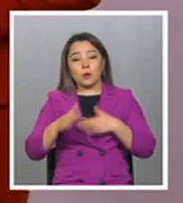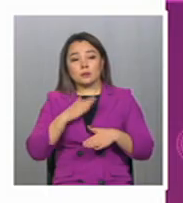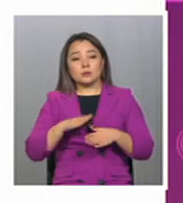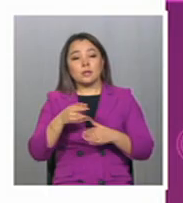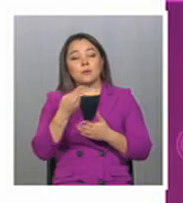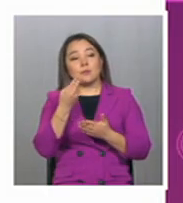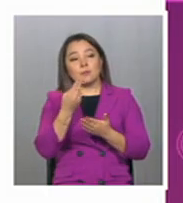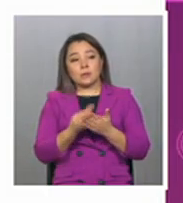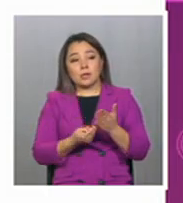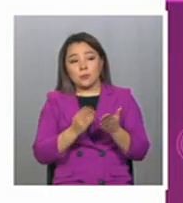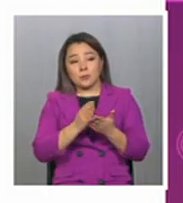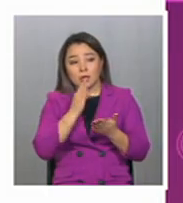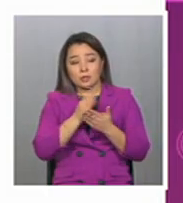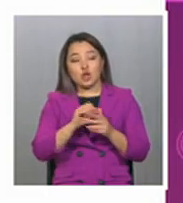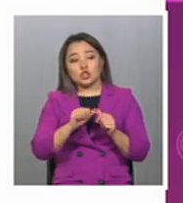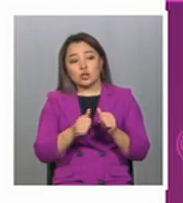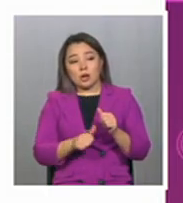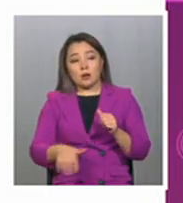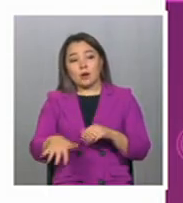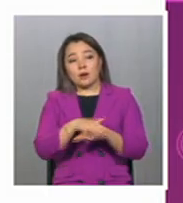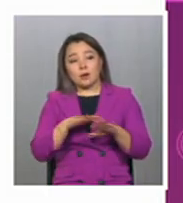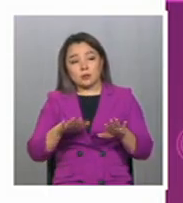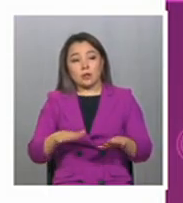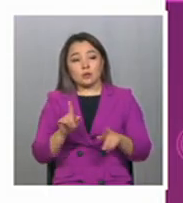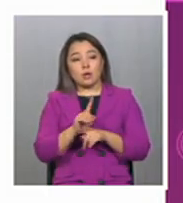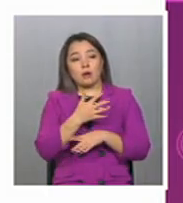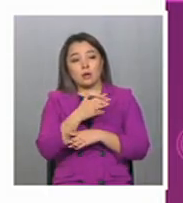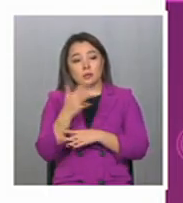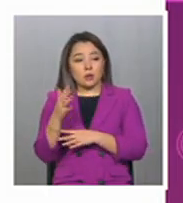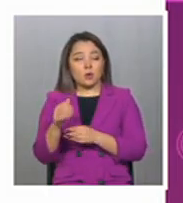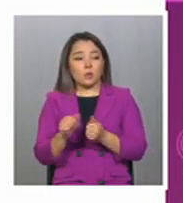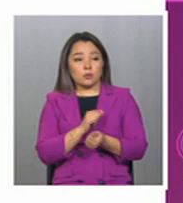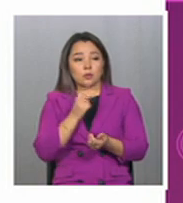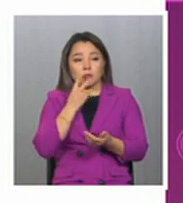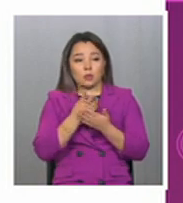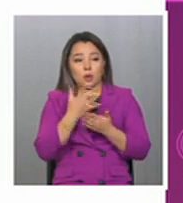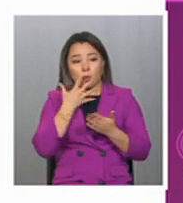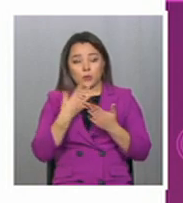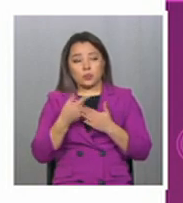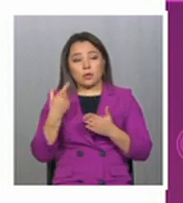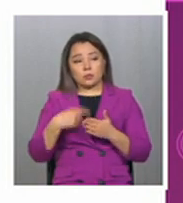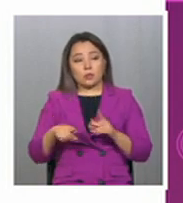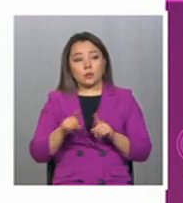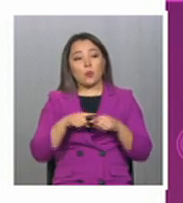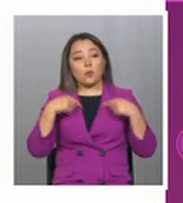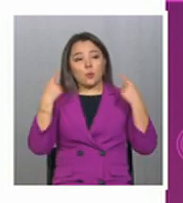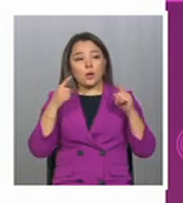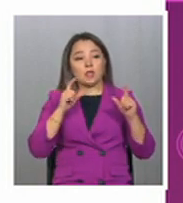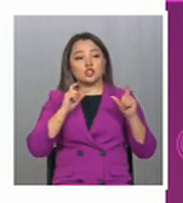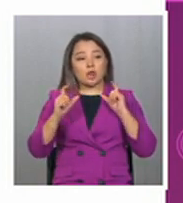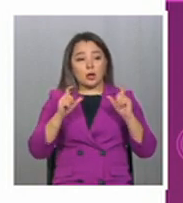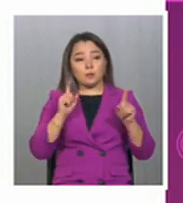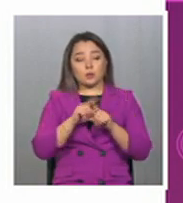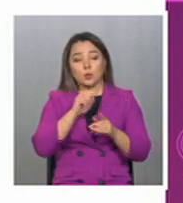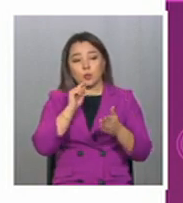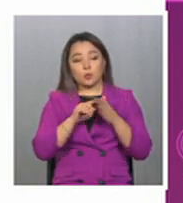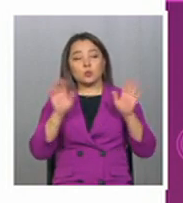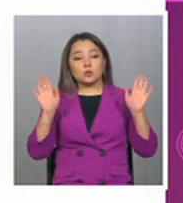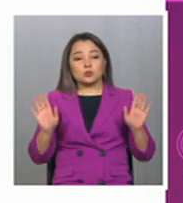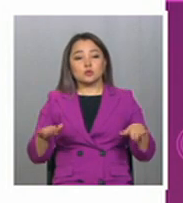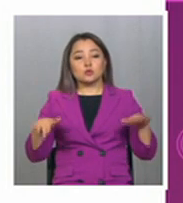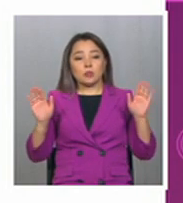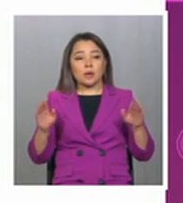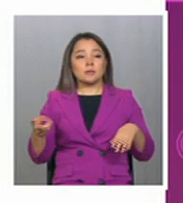батамын. Жағадағы тал құрақ, өзін содан көреді, қозылардай жамырап, құстар ұшып